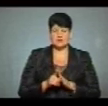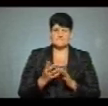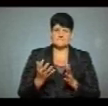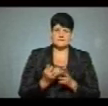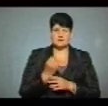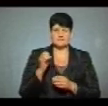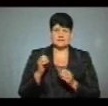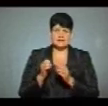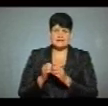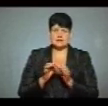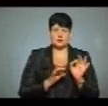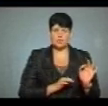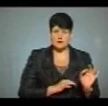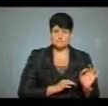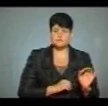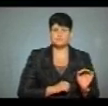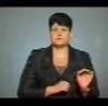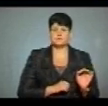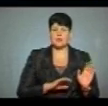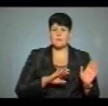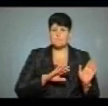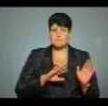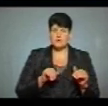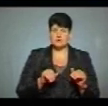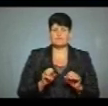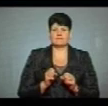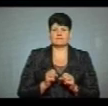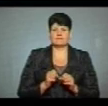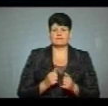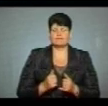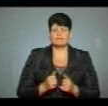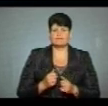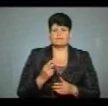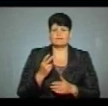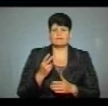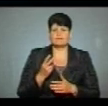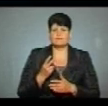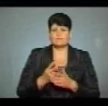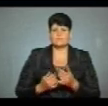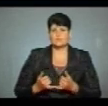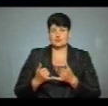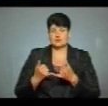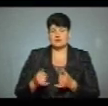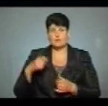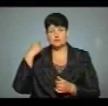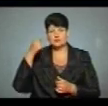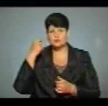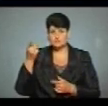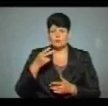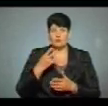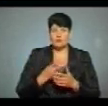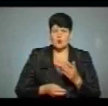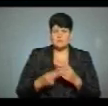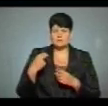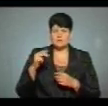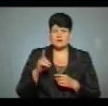його 10-0. Ну, потім віддав, можна так сказати, реванш спортсмену з Турції, якому я програв на